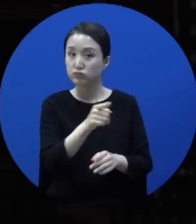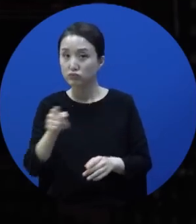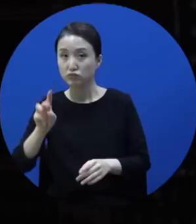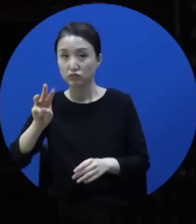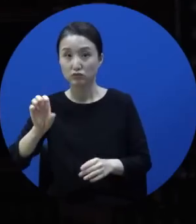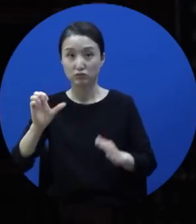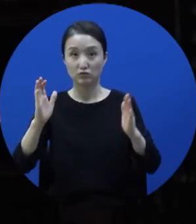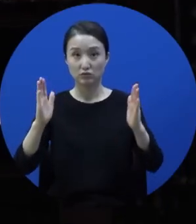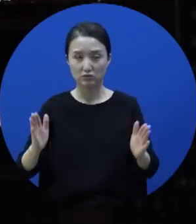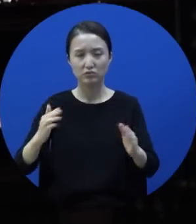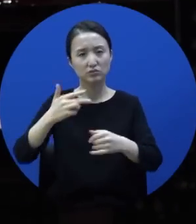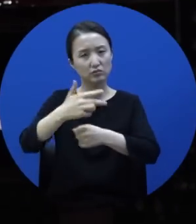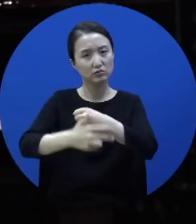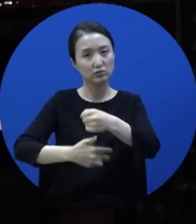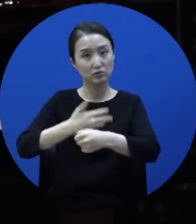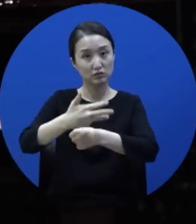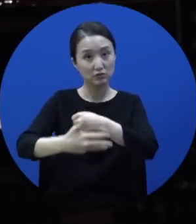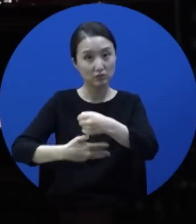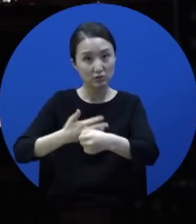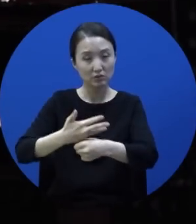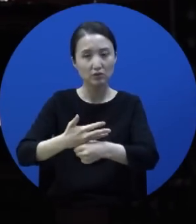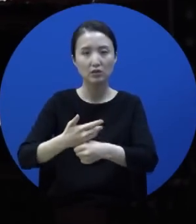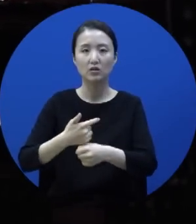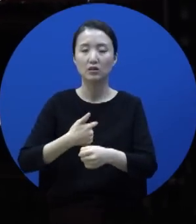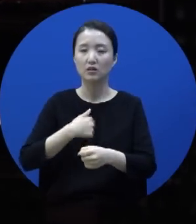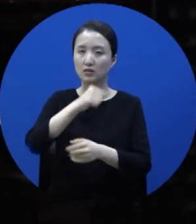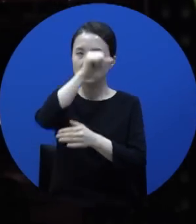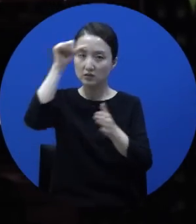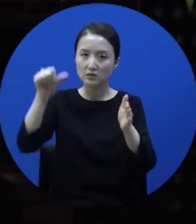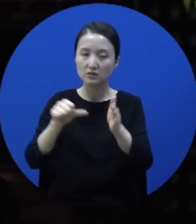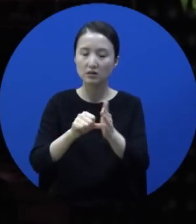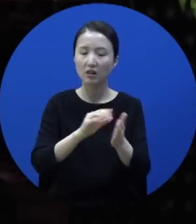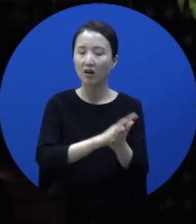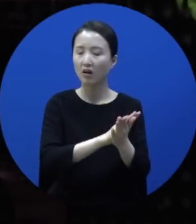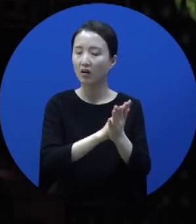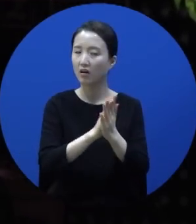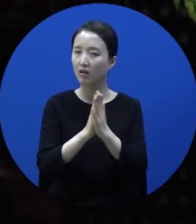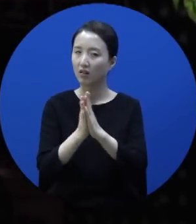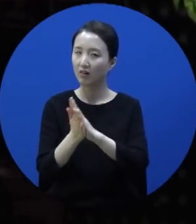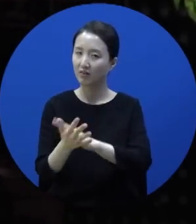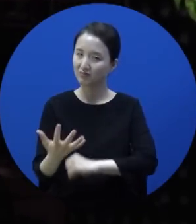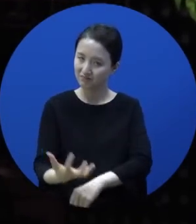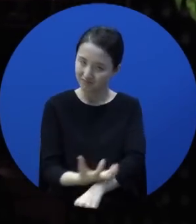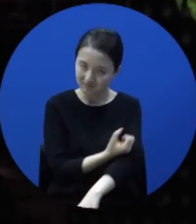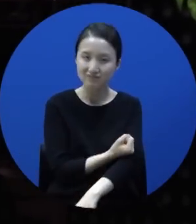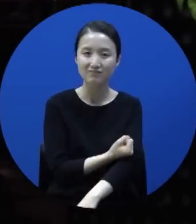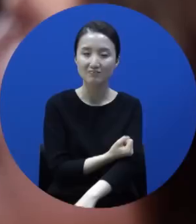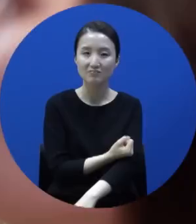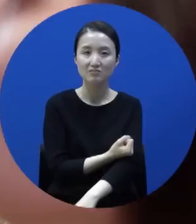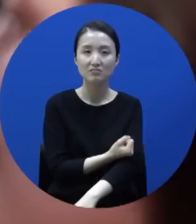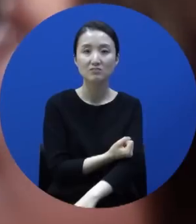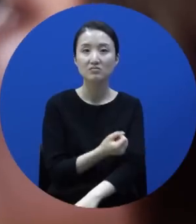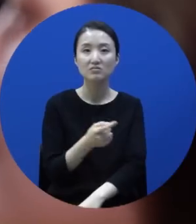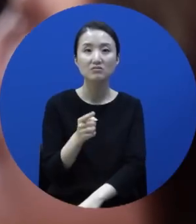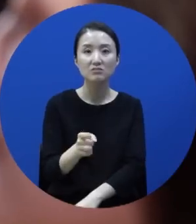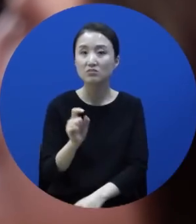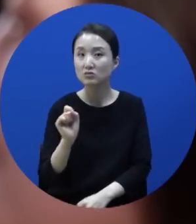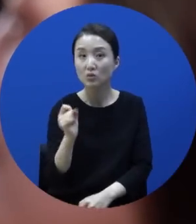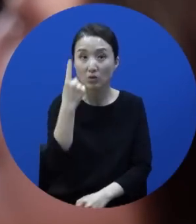있었거든요. 근데 그 변화의 가장 큰 원인이나 이유가 뭐였냐면 제가 책을 읽기 시작했던 거였어요.